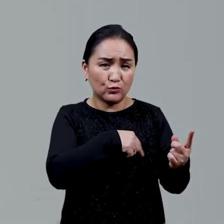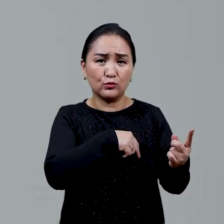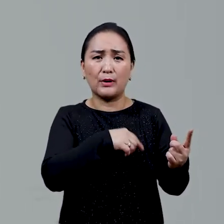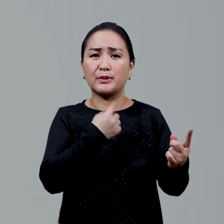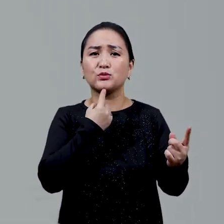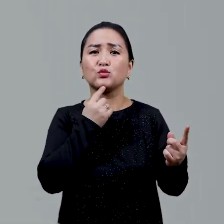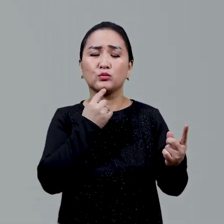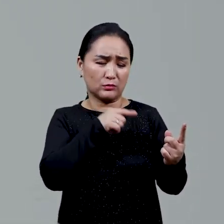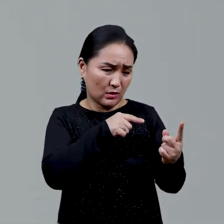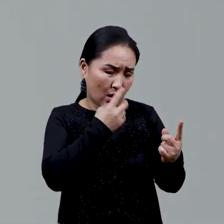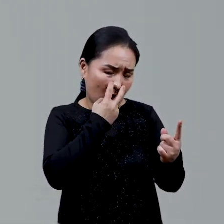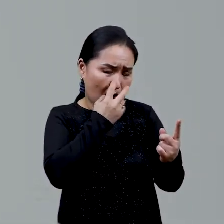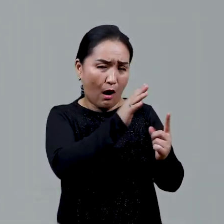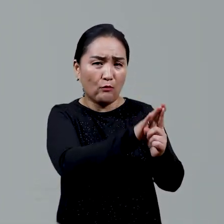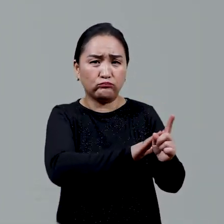хэцүү санагдчихэ.